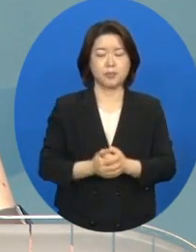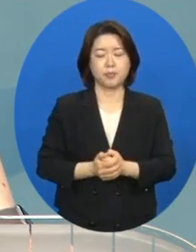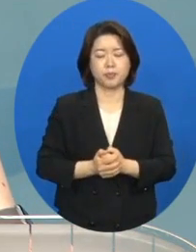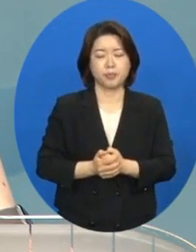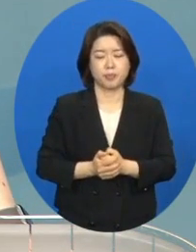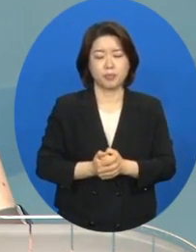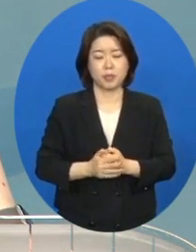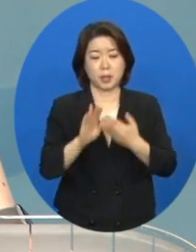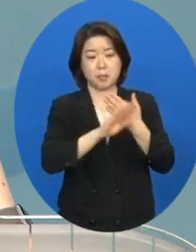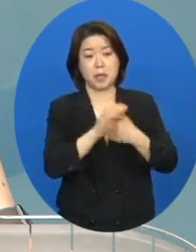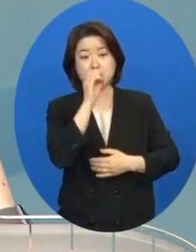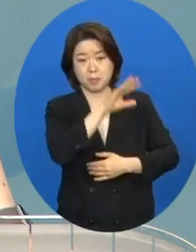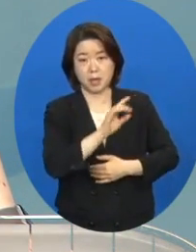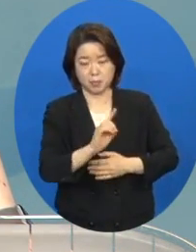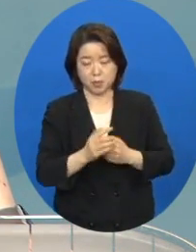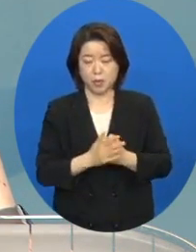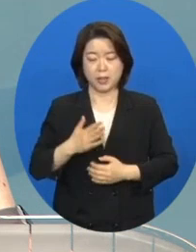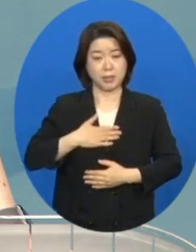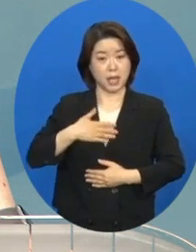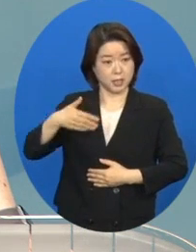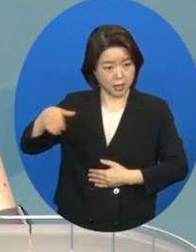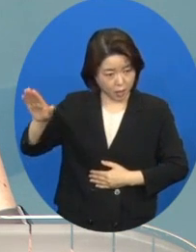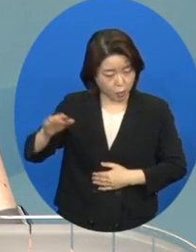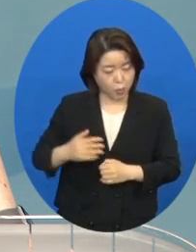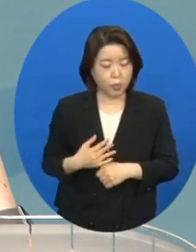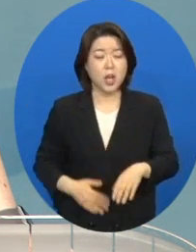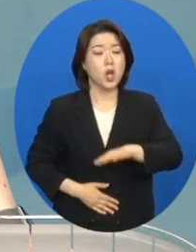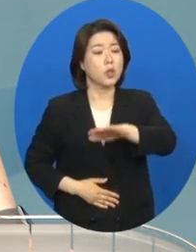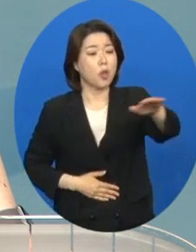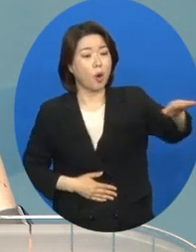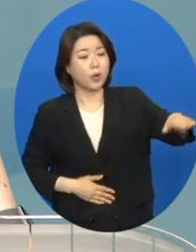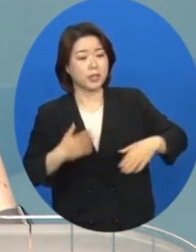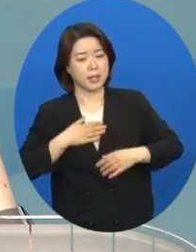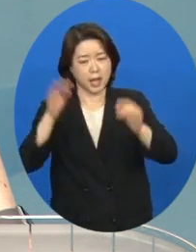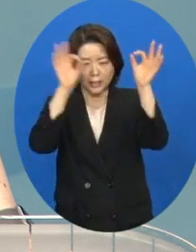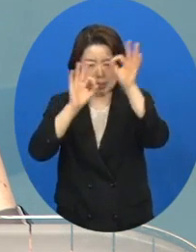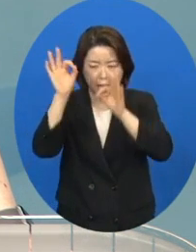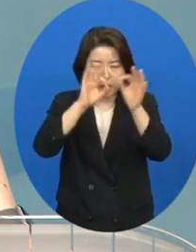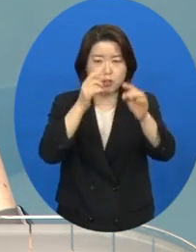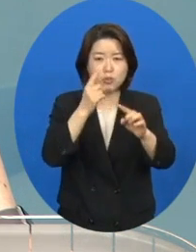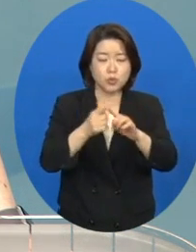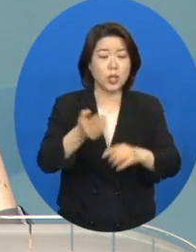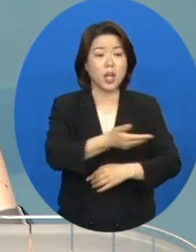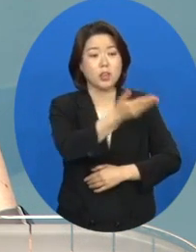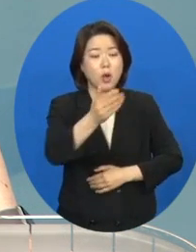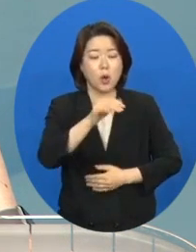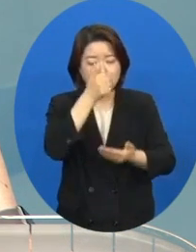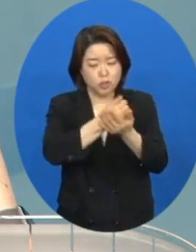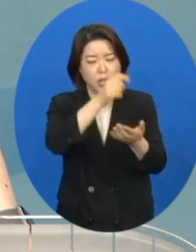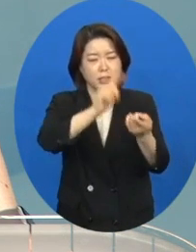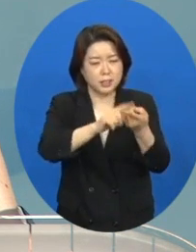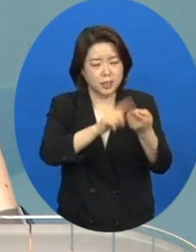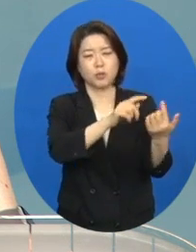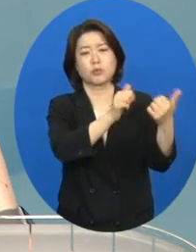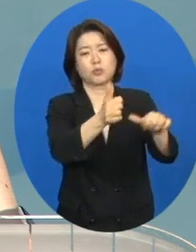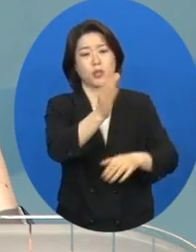바리새인들에게 이렇게 말씀합니다. 나는 가고 너희는 나를 찾다가 너희의 죄 가운데서 죽을